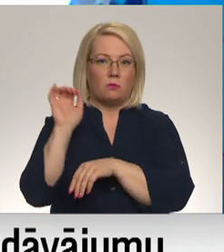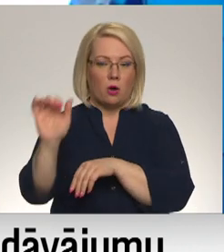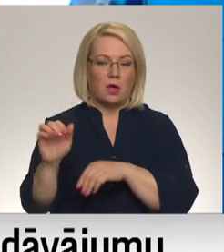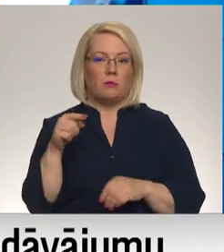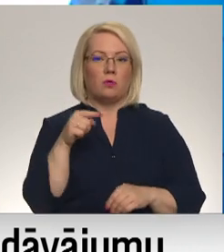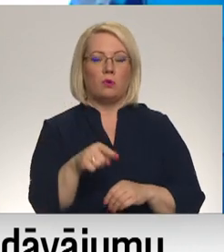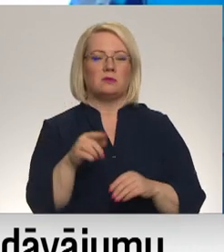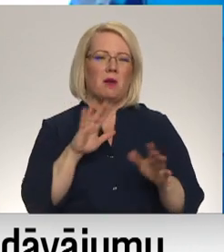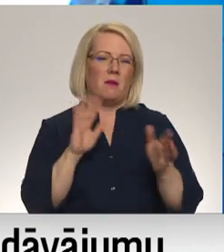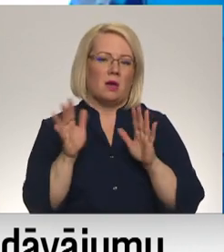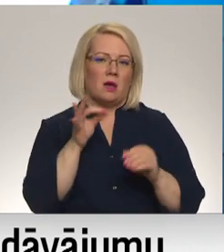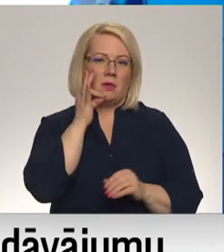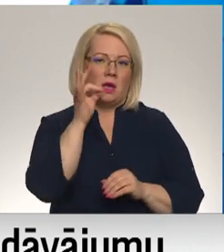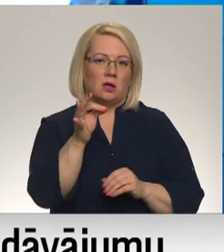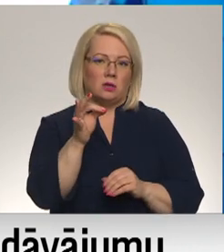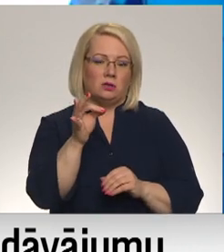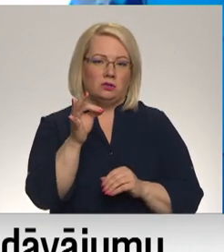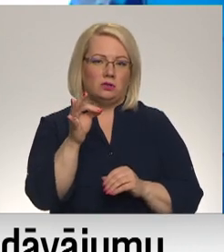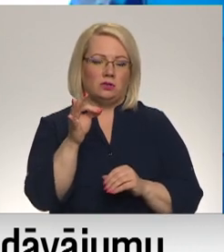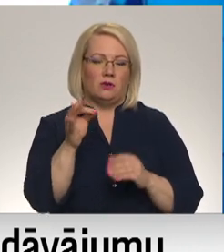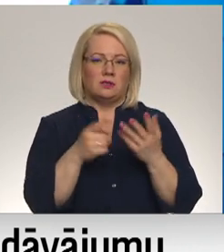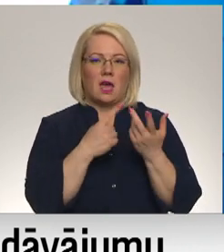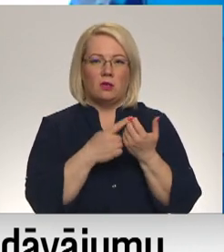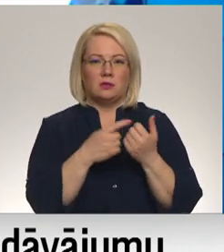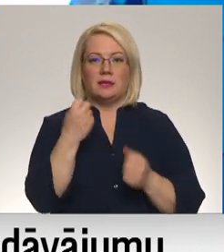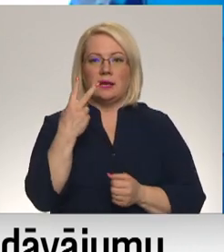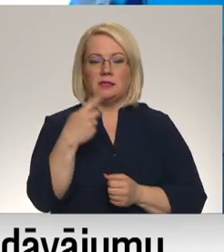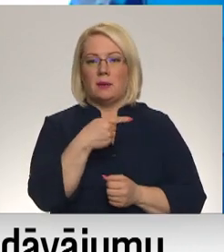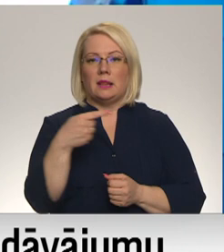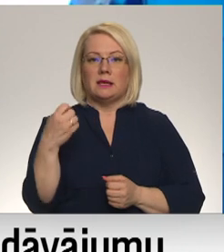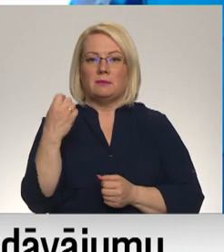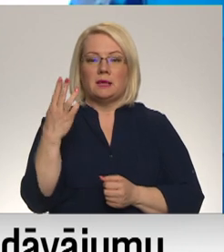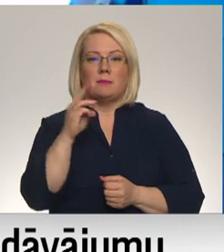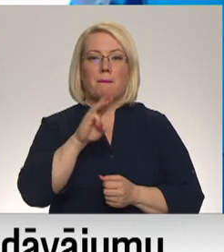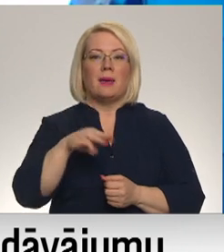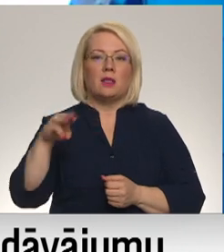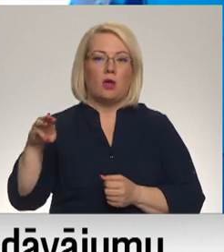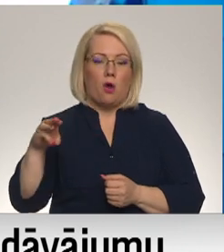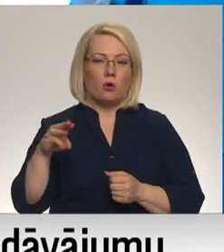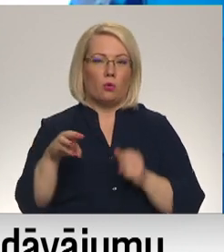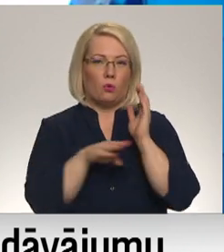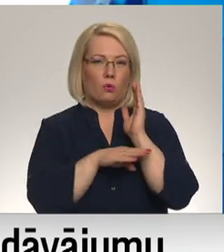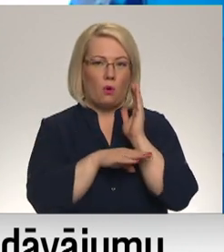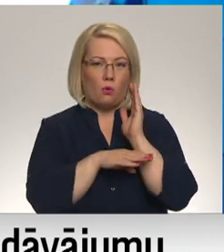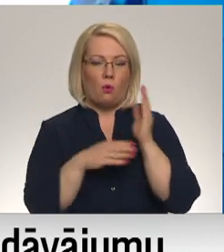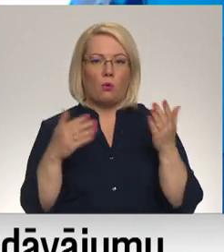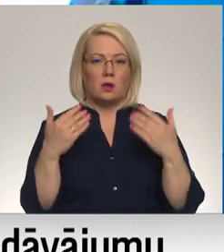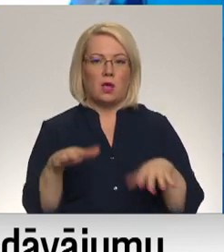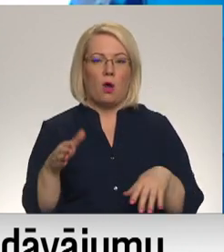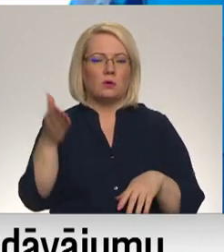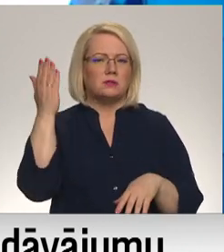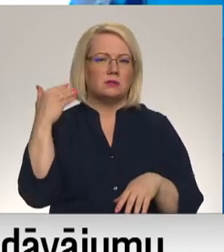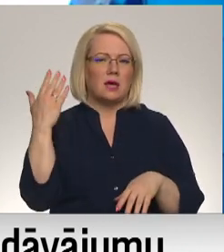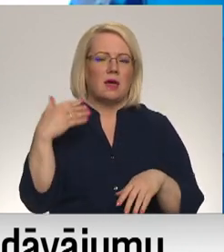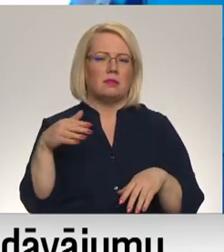nu, pie apmēram, es teikšu, aptuvenos ciparos 13 līdz 15 miljonu, kā nu kuro gadu, kur mums jau ir sen